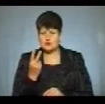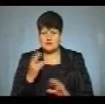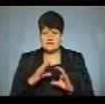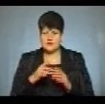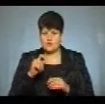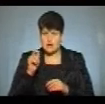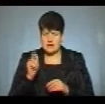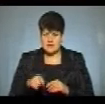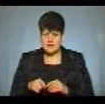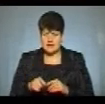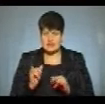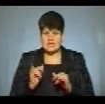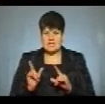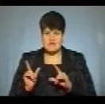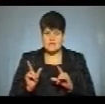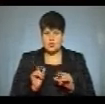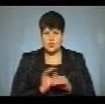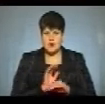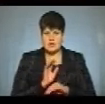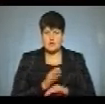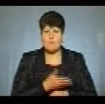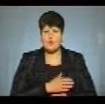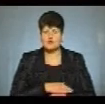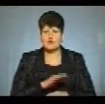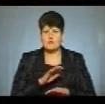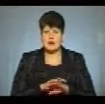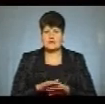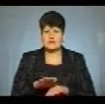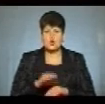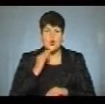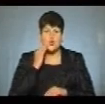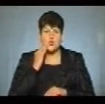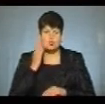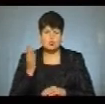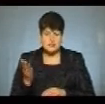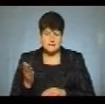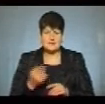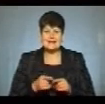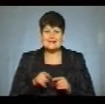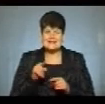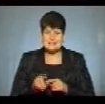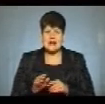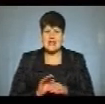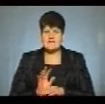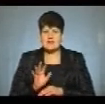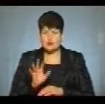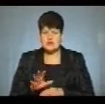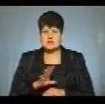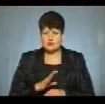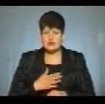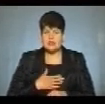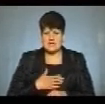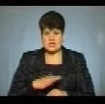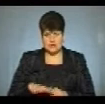а саме евакуацією польського банку на територію Румунії. Якраз ця евакуація проходила і по нашій